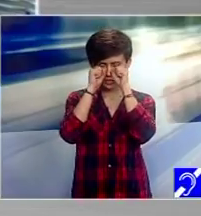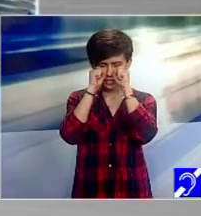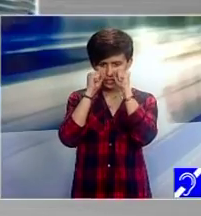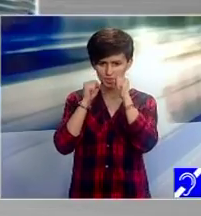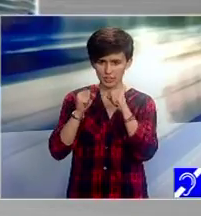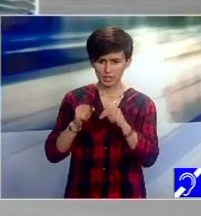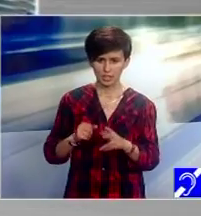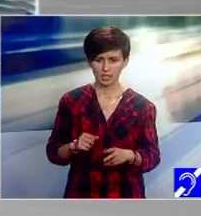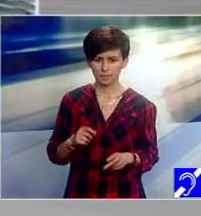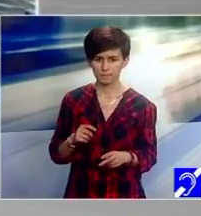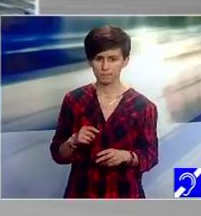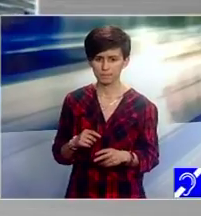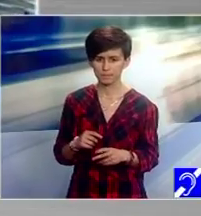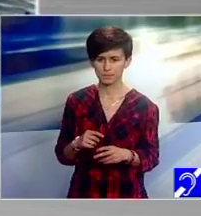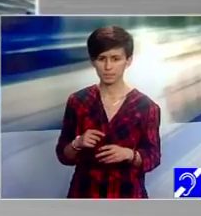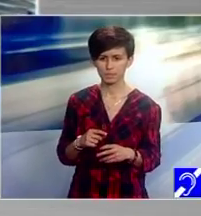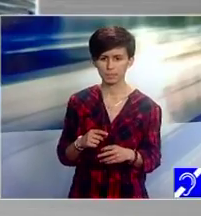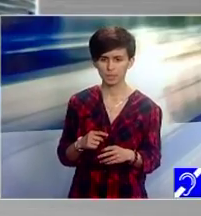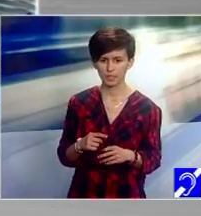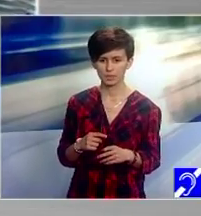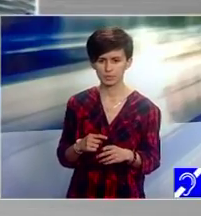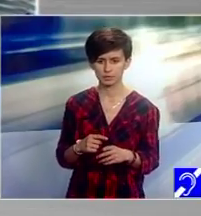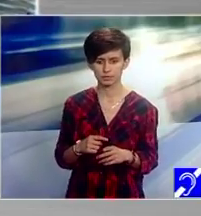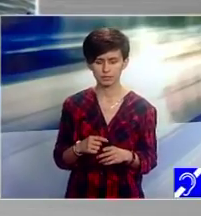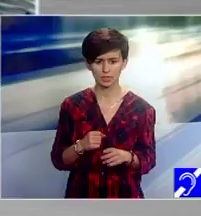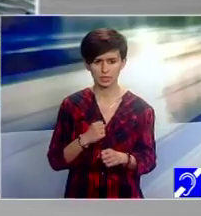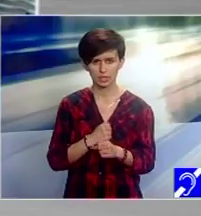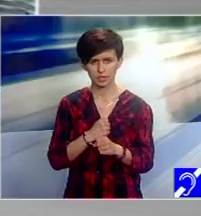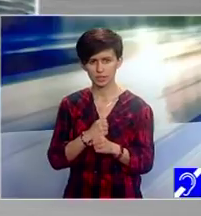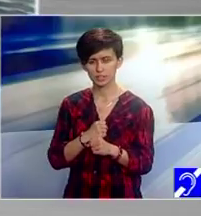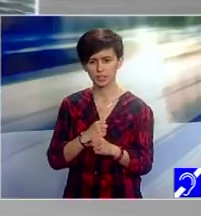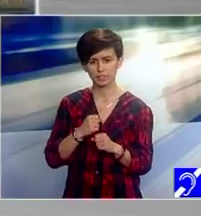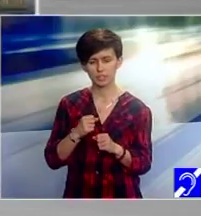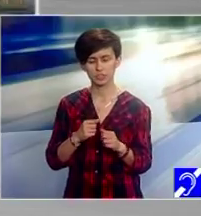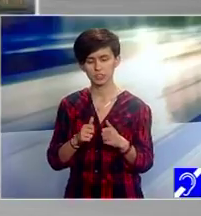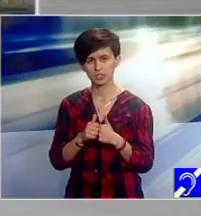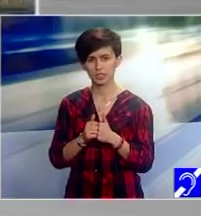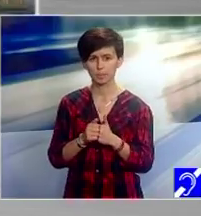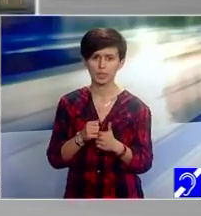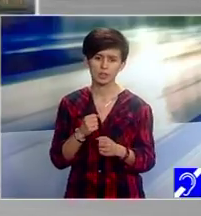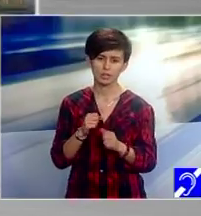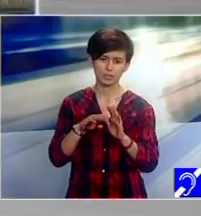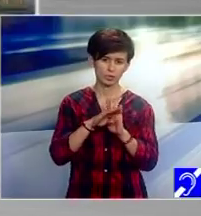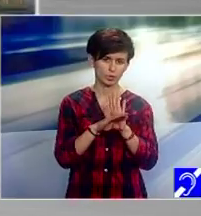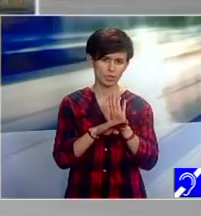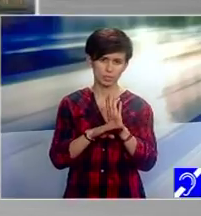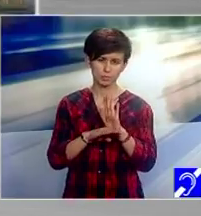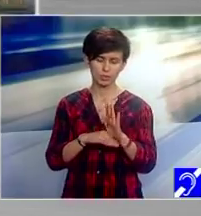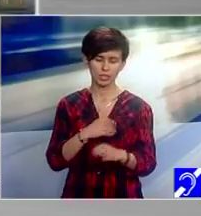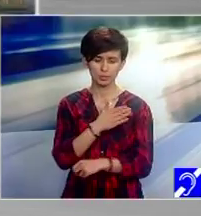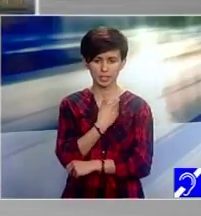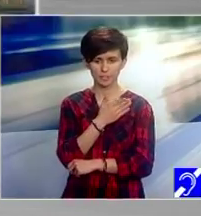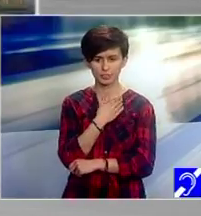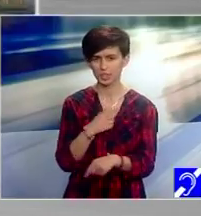vedere, se urmează curriculum național. Adică aceleași discipline pe care